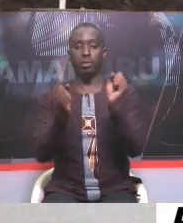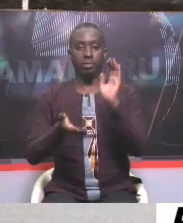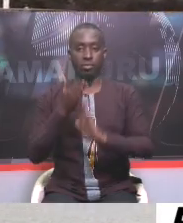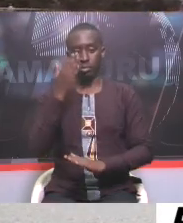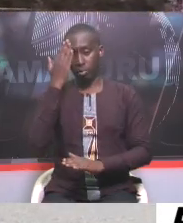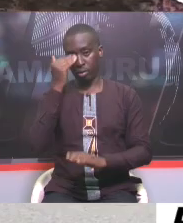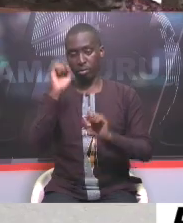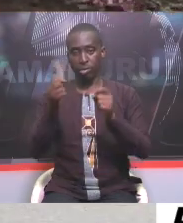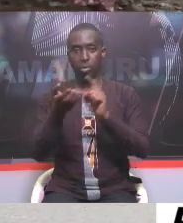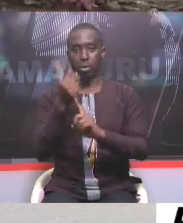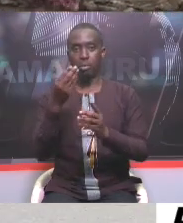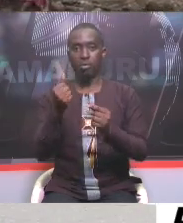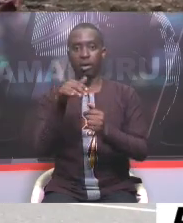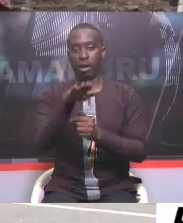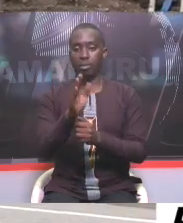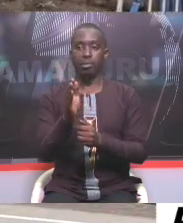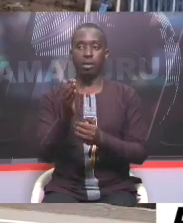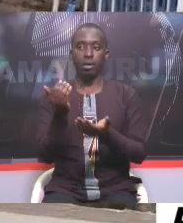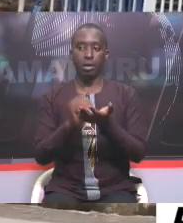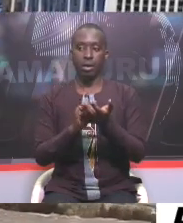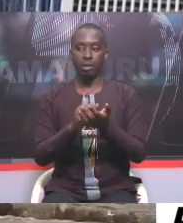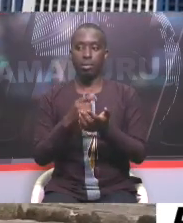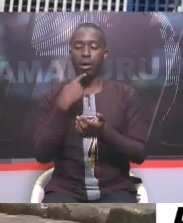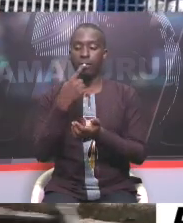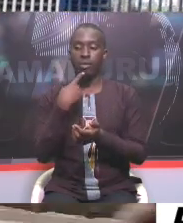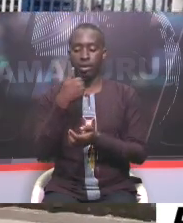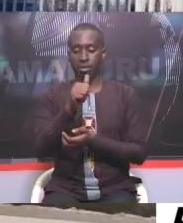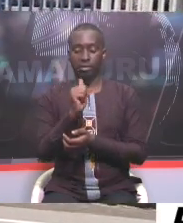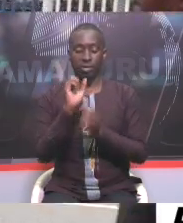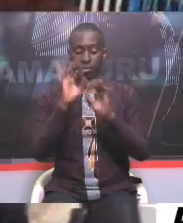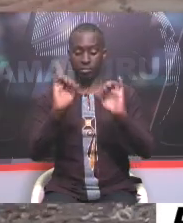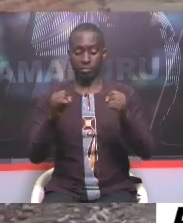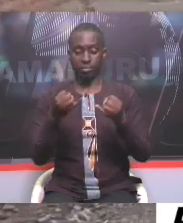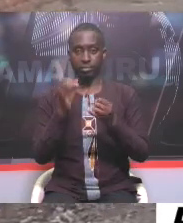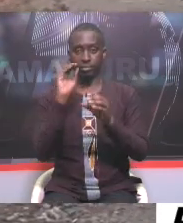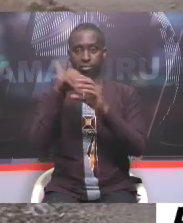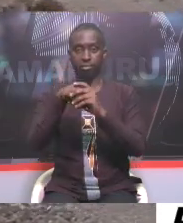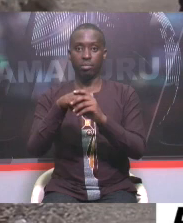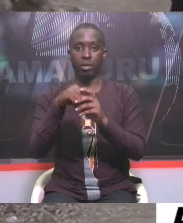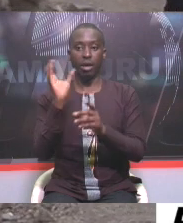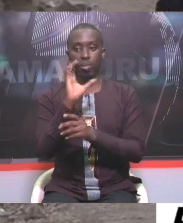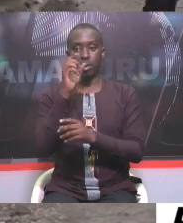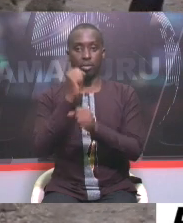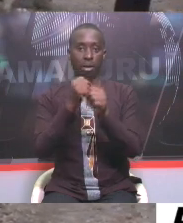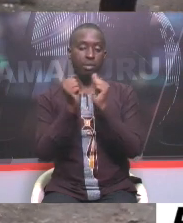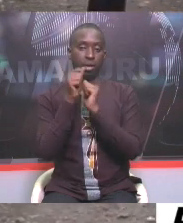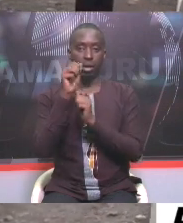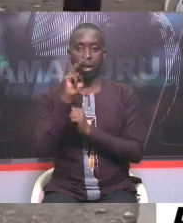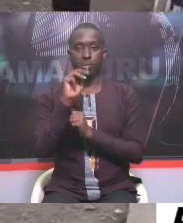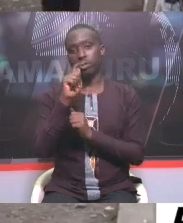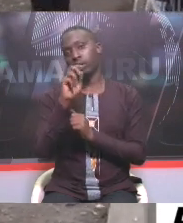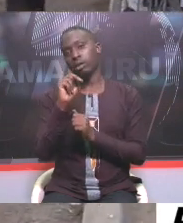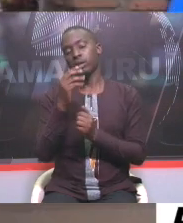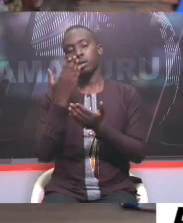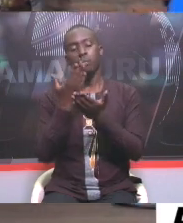kugira ngo amafaranga yabagaruzwe mu maguru mashya bakivugira ko niyo bagerageje kwiyambaza kompanyi bakorana nayo ngo ibatere utwatsi